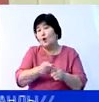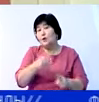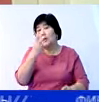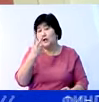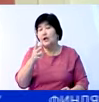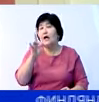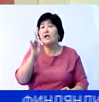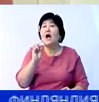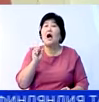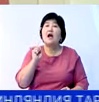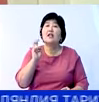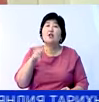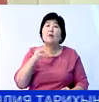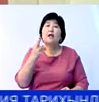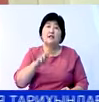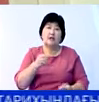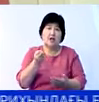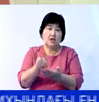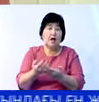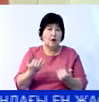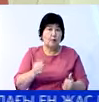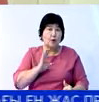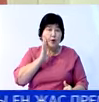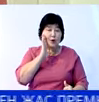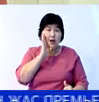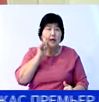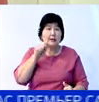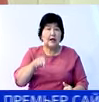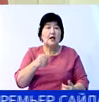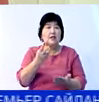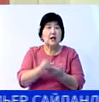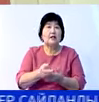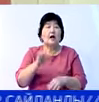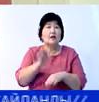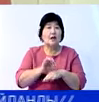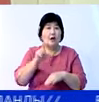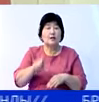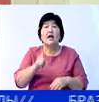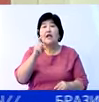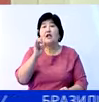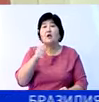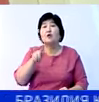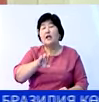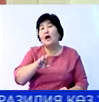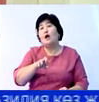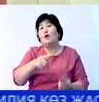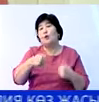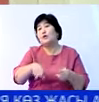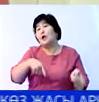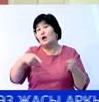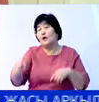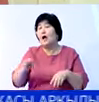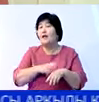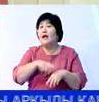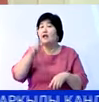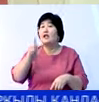екеуі реанимация бөліміне жатқызылды. Ал бүгін таңертең жансақтау бөлімінде жатқан науқастар хирургия бөлімшесіне ауыстырылды.